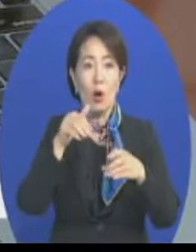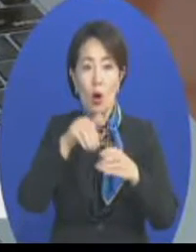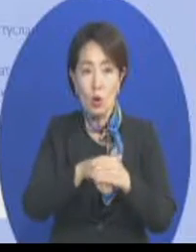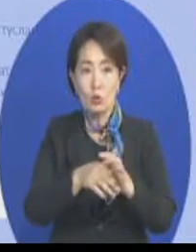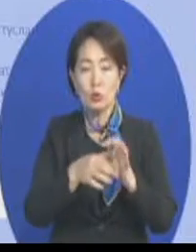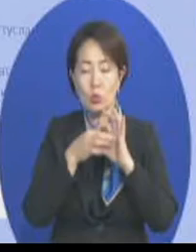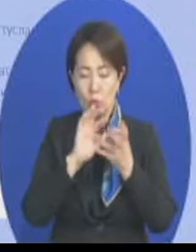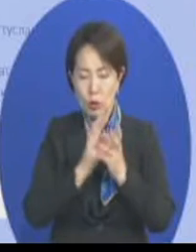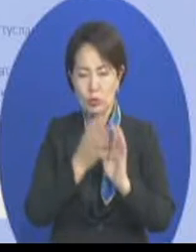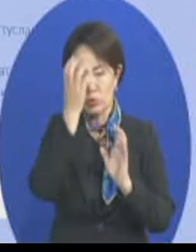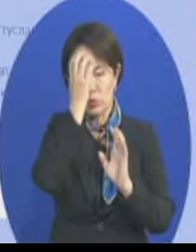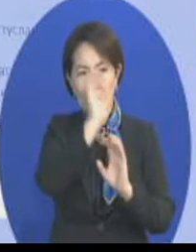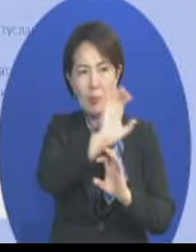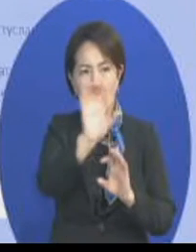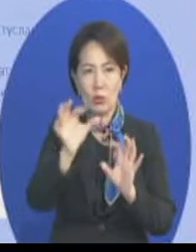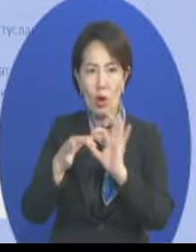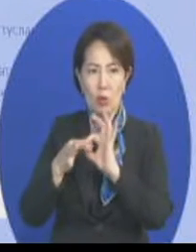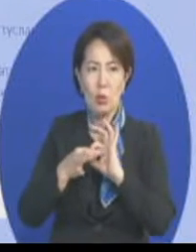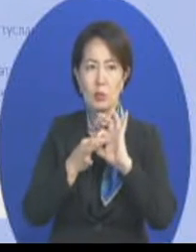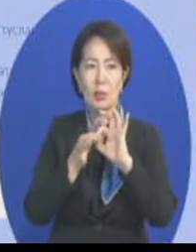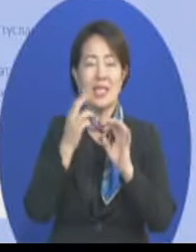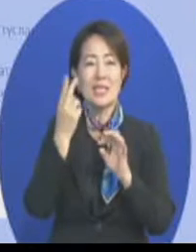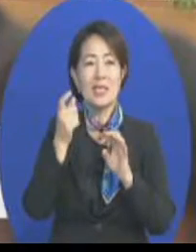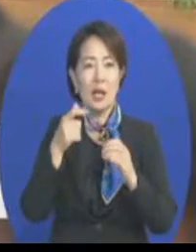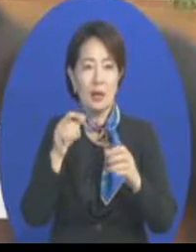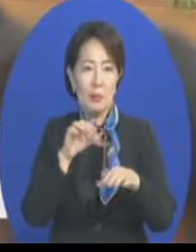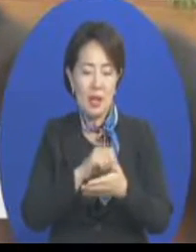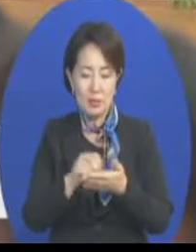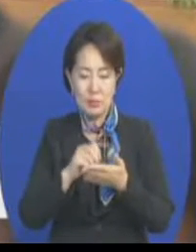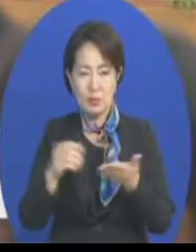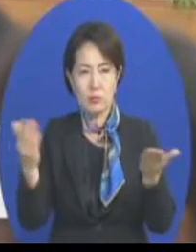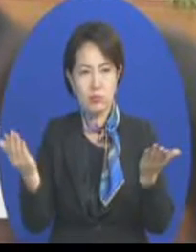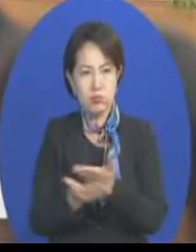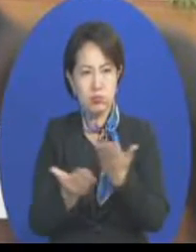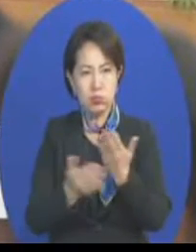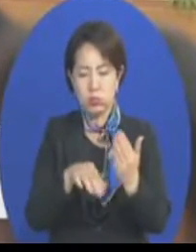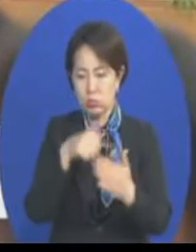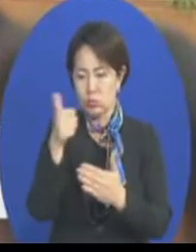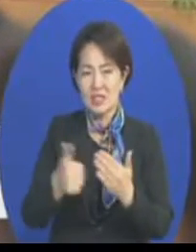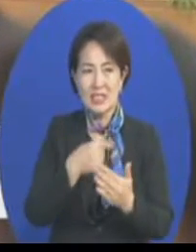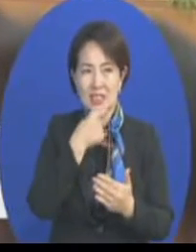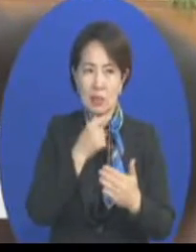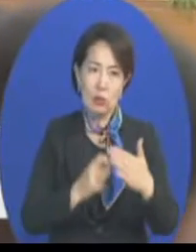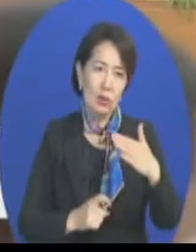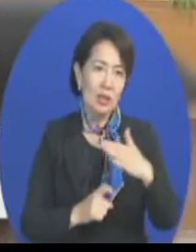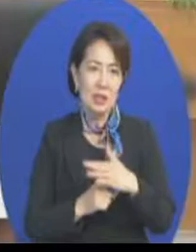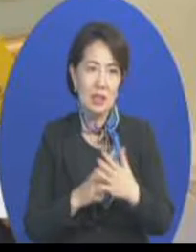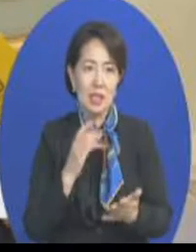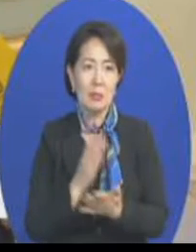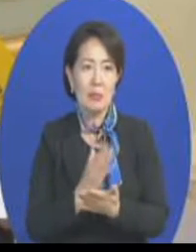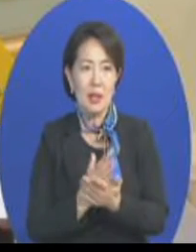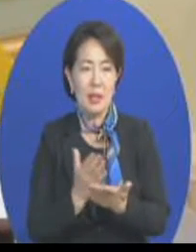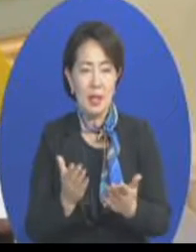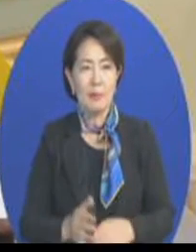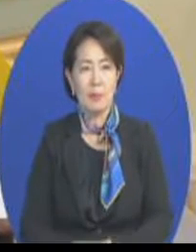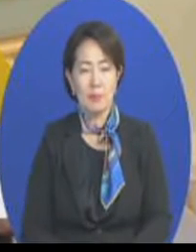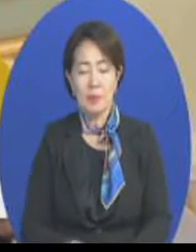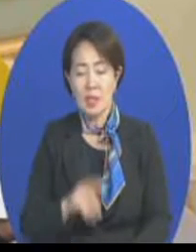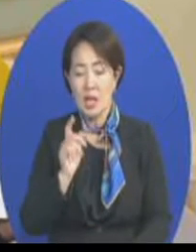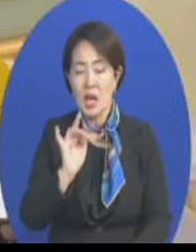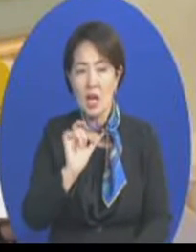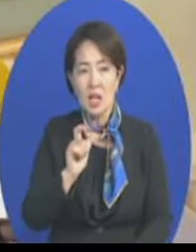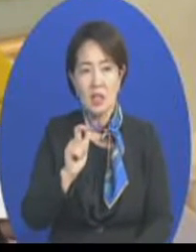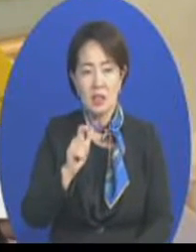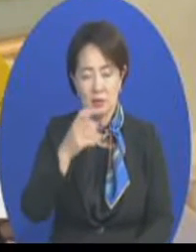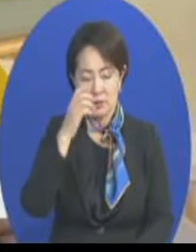одоогоор төрийн байгууллагуудын хооронд цахим албан бичгийн солилцоо бүрэн хийгдэж чадахгүй хязгаарлагдмал байна. Засгийн газрын хэрэглэх